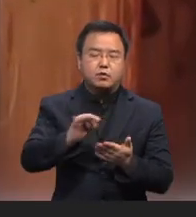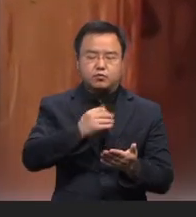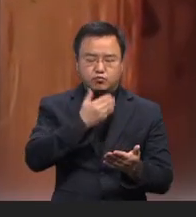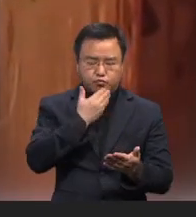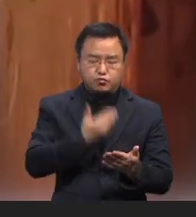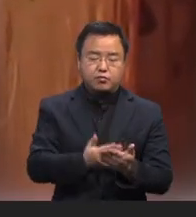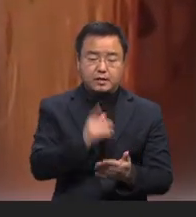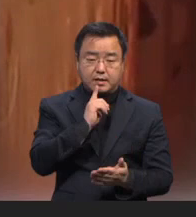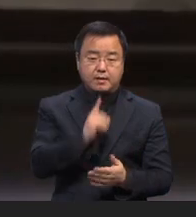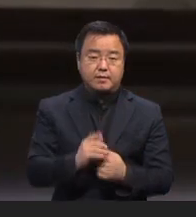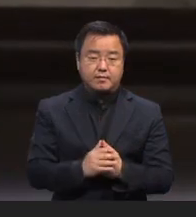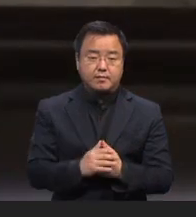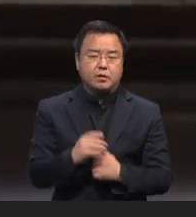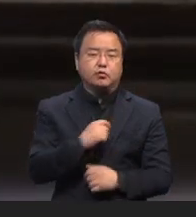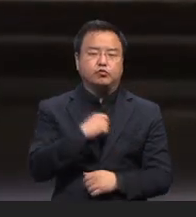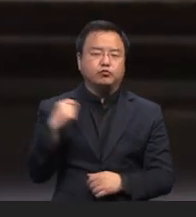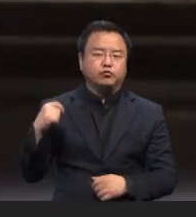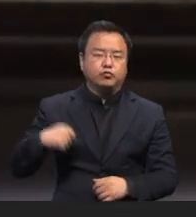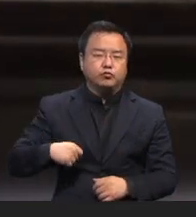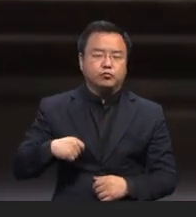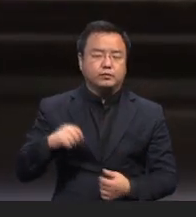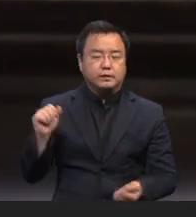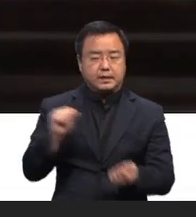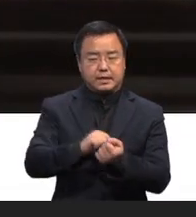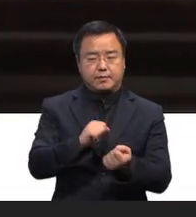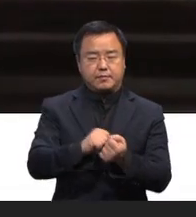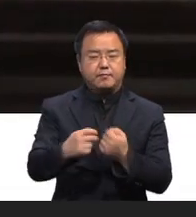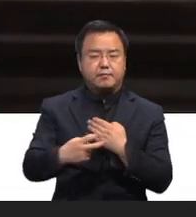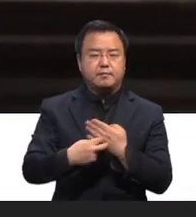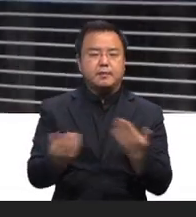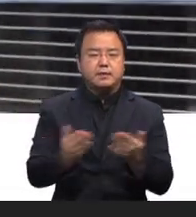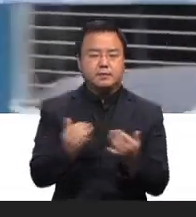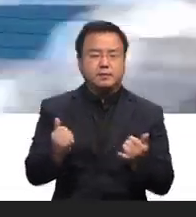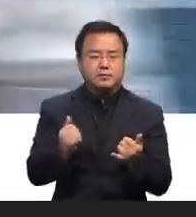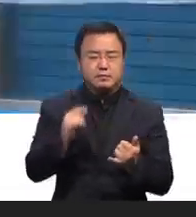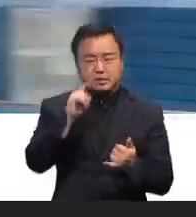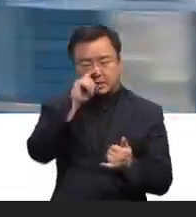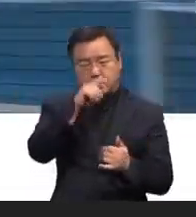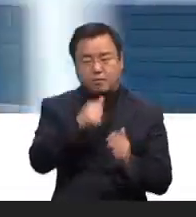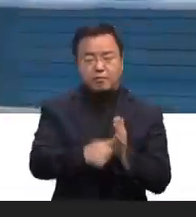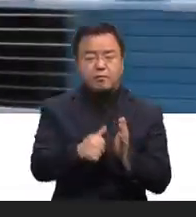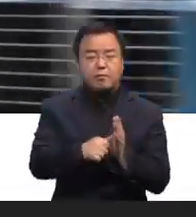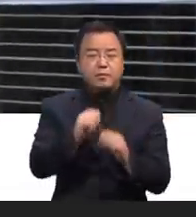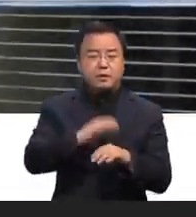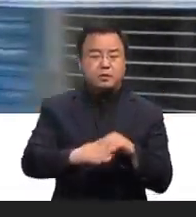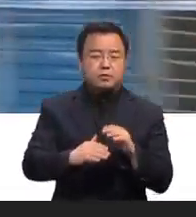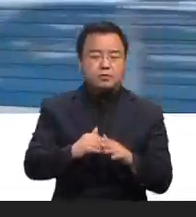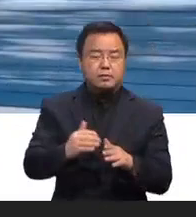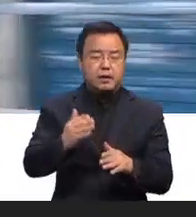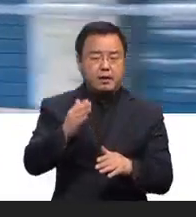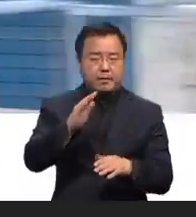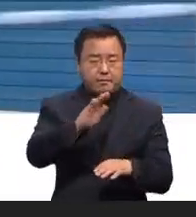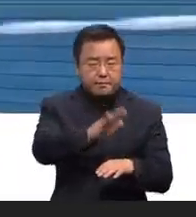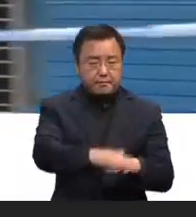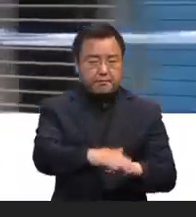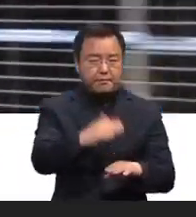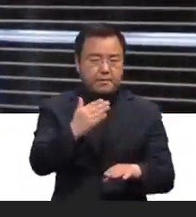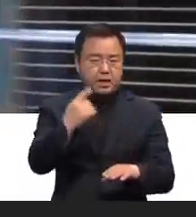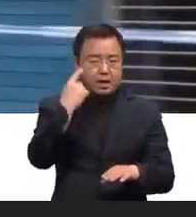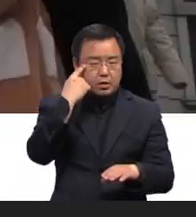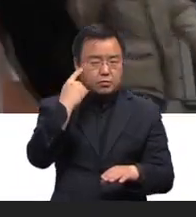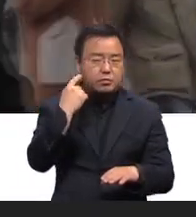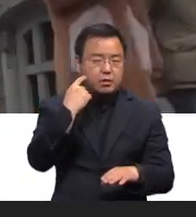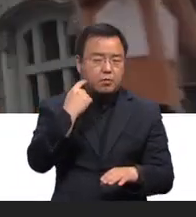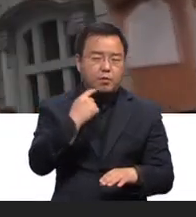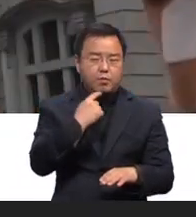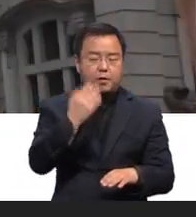것이고요 2 중국의 감염될 때 어르신은 경우도 이 분비물의 묻은 것을 손으로 만졌다가 이것을 자기 눈이나 점막에 있는 얼굴에